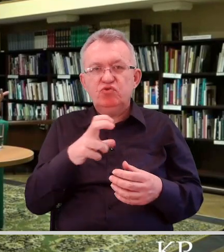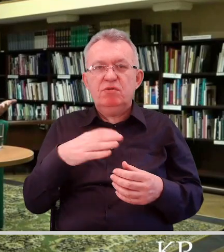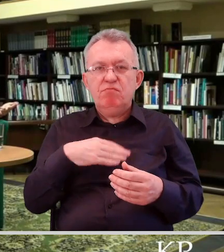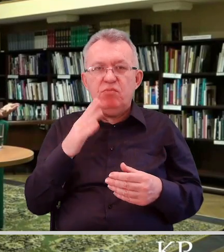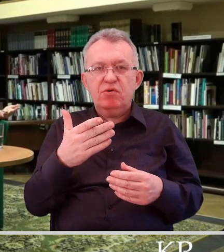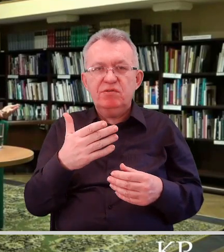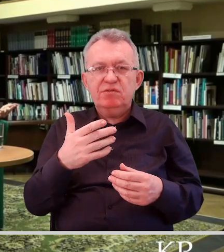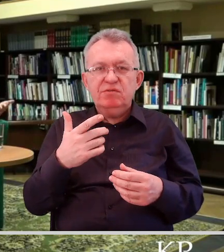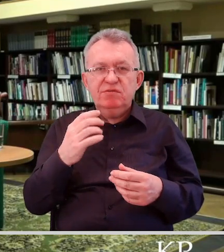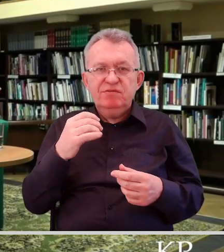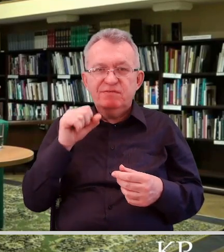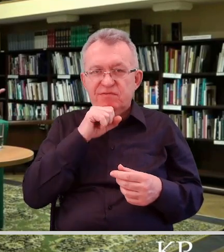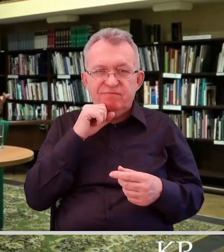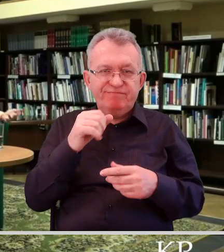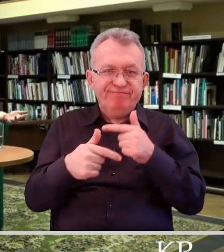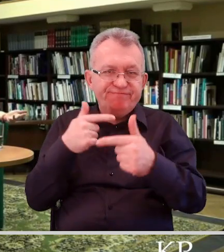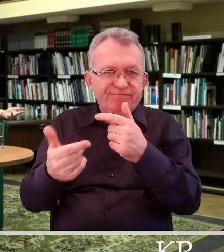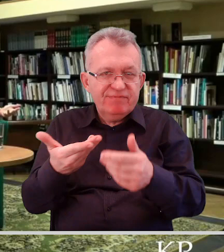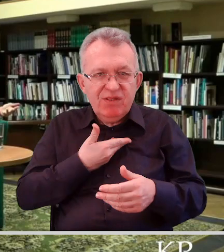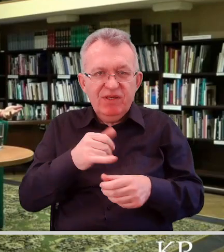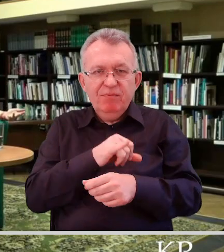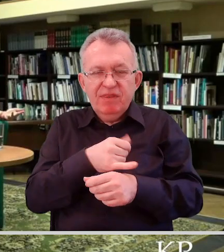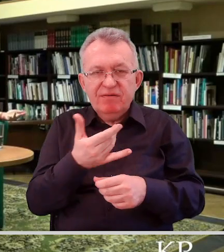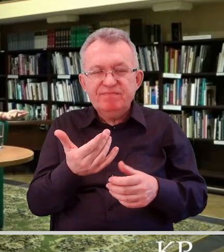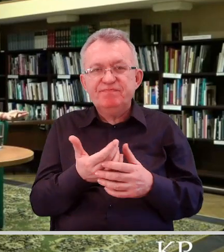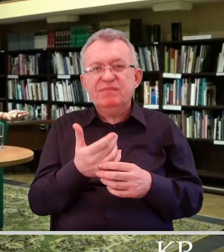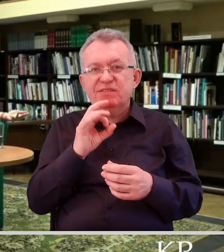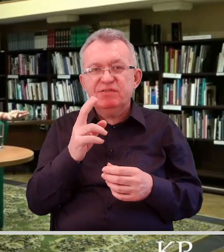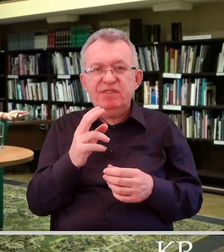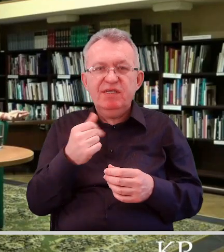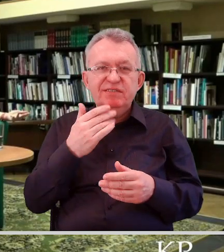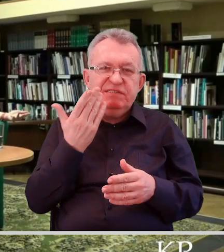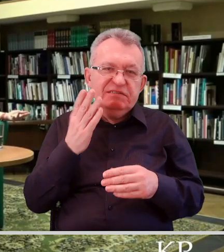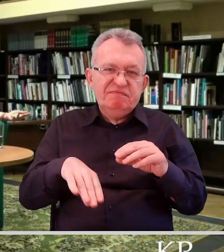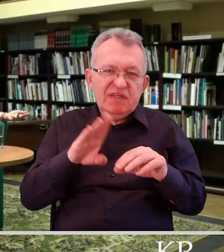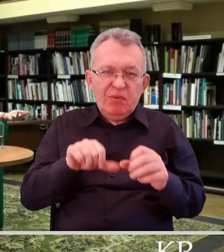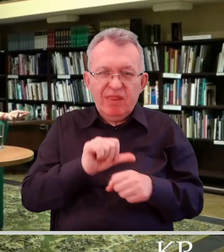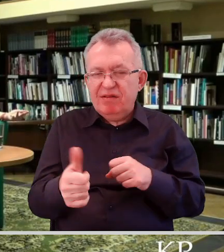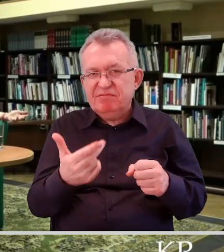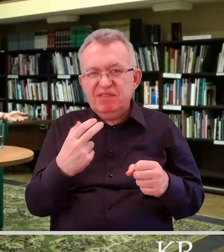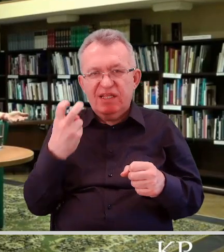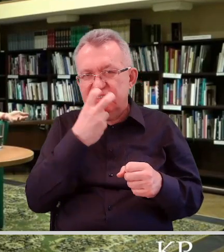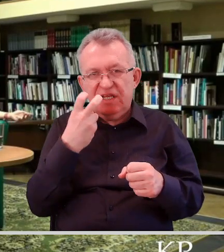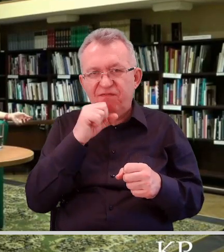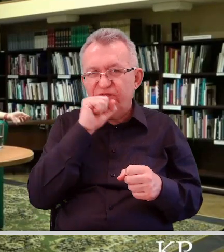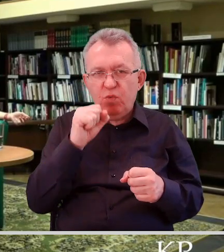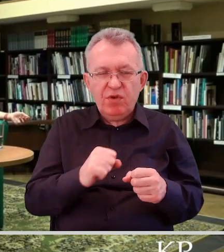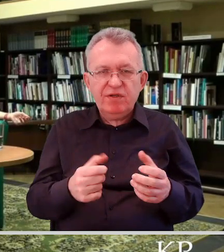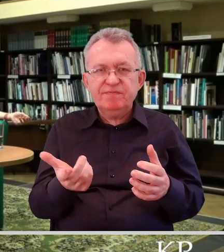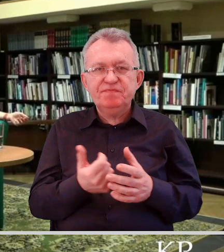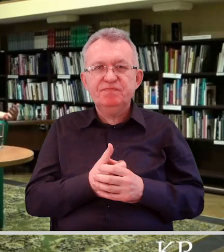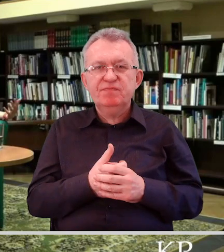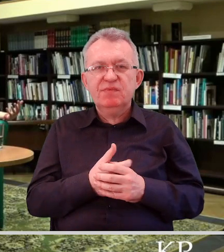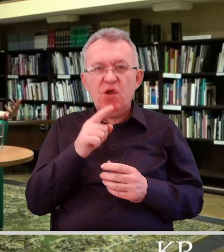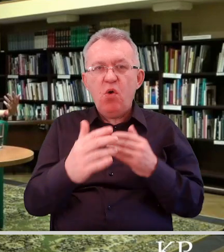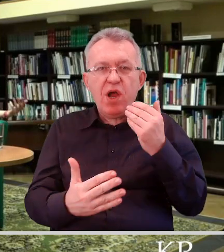jakimś upierdliwym przodku, czy jest na przykład wydaje im się byle jakie i takie, które ich w żaden sposób nie określa.